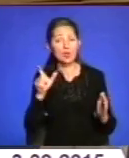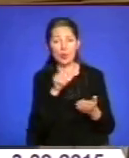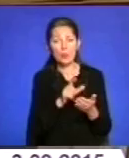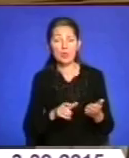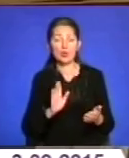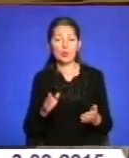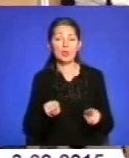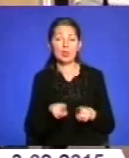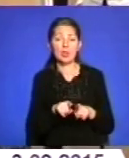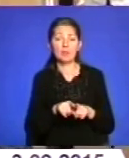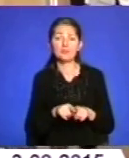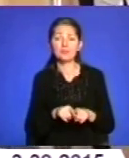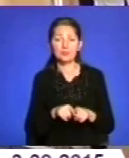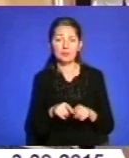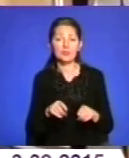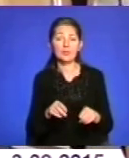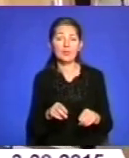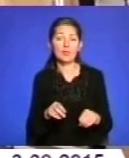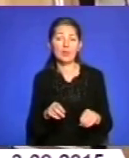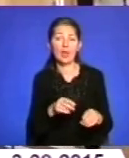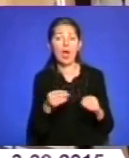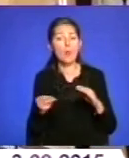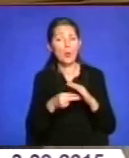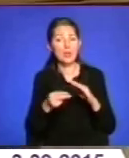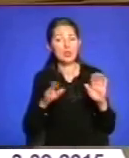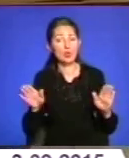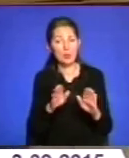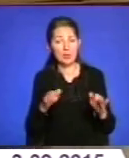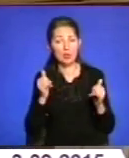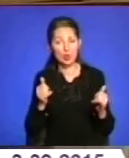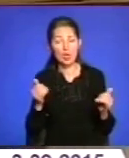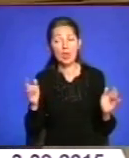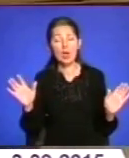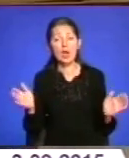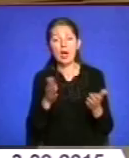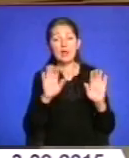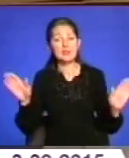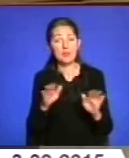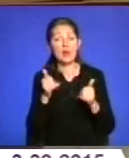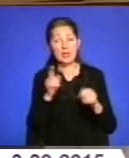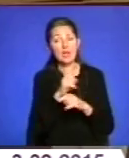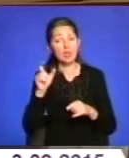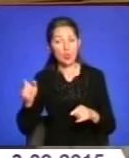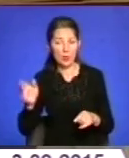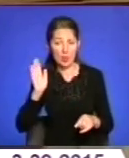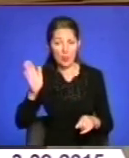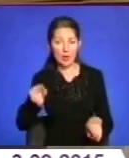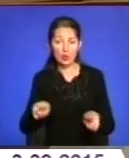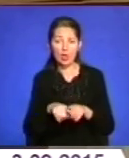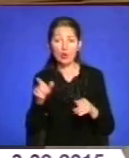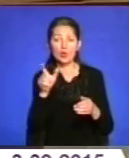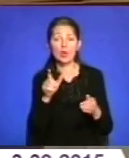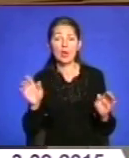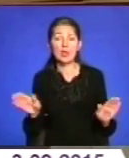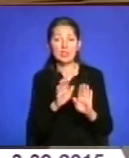палким пропагандистом. Сьогодні пан Мар'ян співає для тернополян, попередив нього співи у